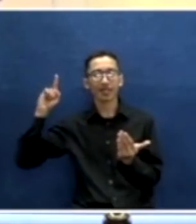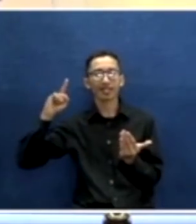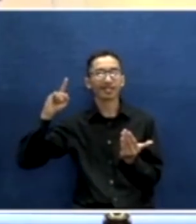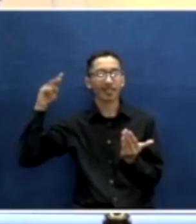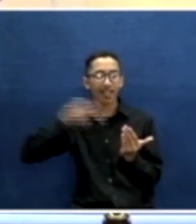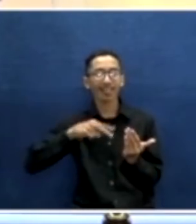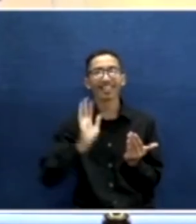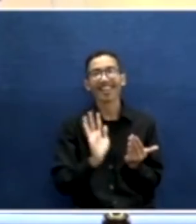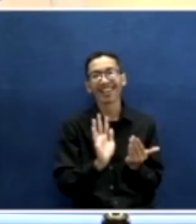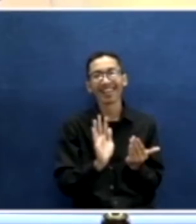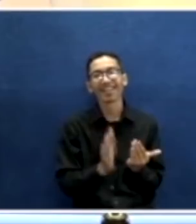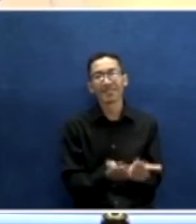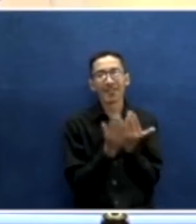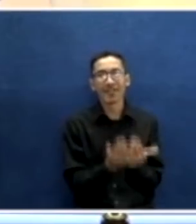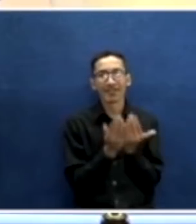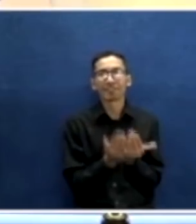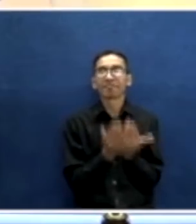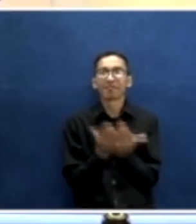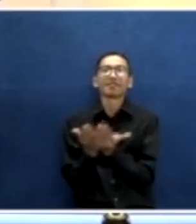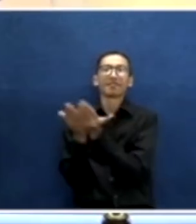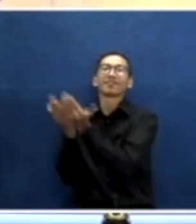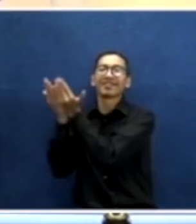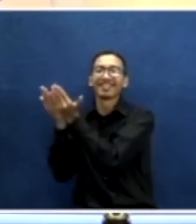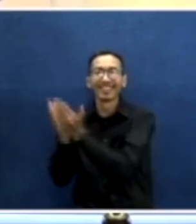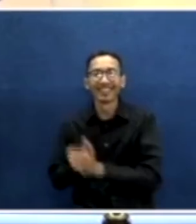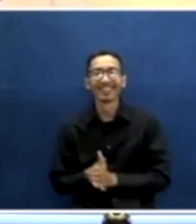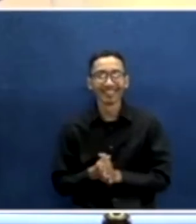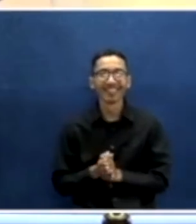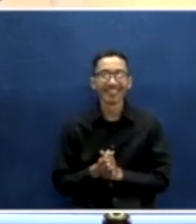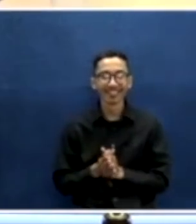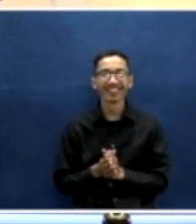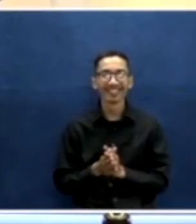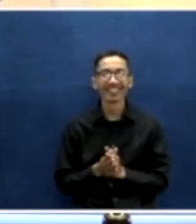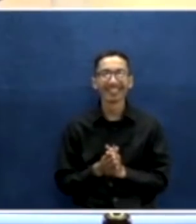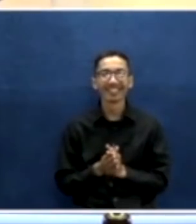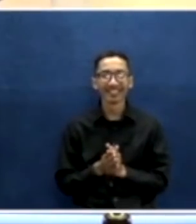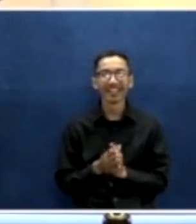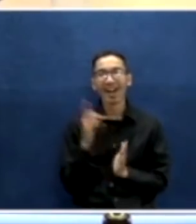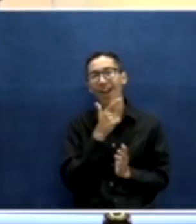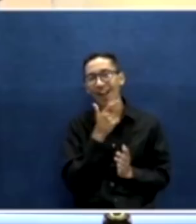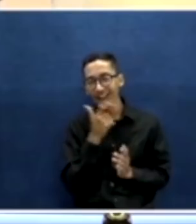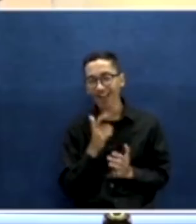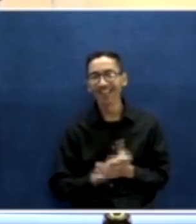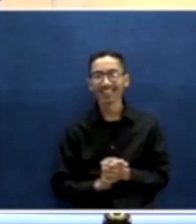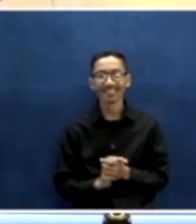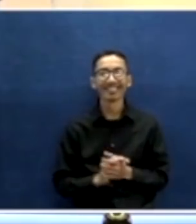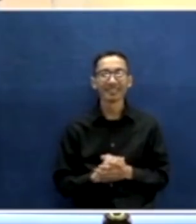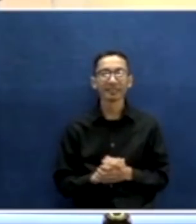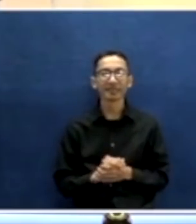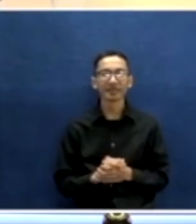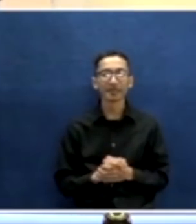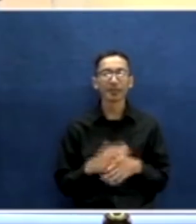beda kita sama saat menampilkan apa sih yang menjadikan saat bin Abi waqqash itu doanya terdengar sampai kemudian luar biasa diatas